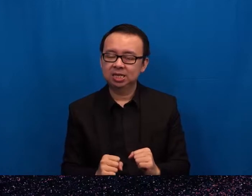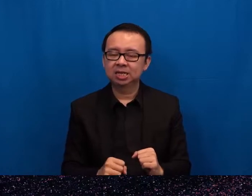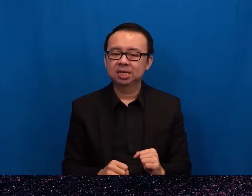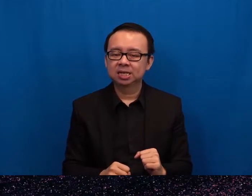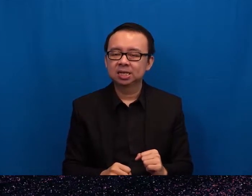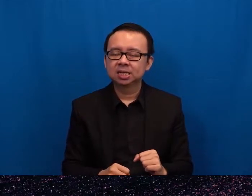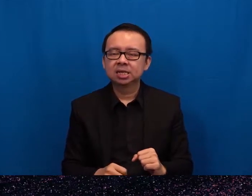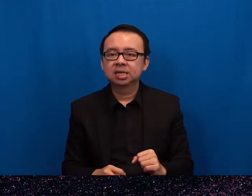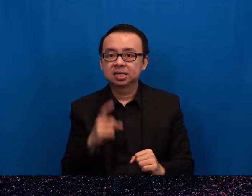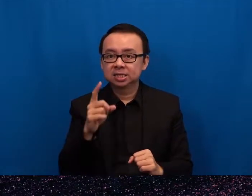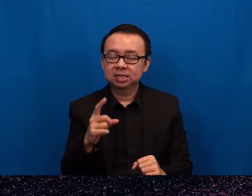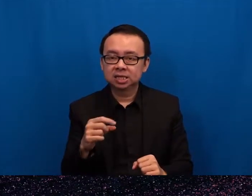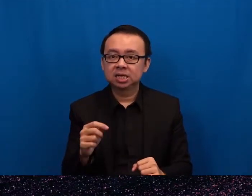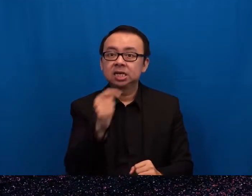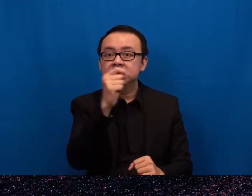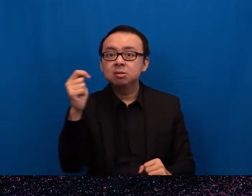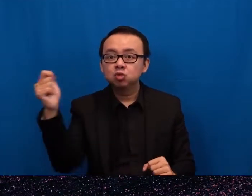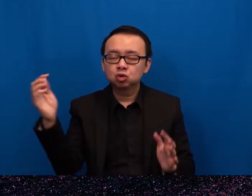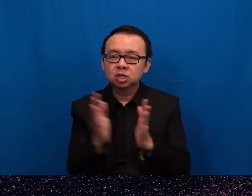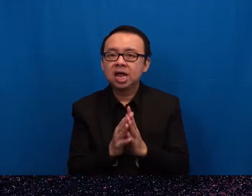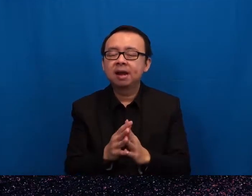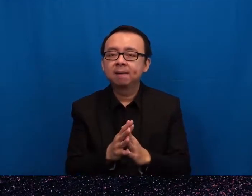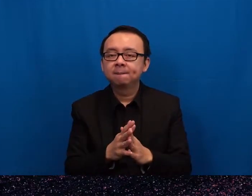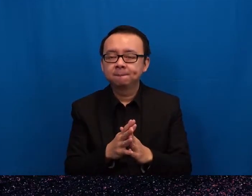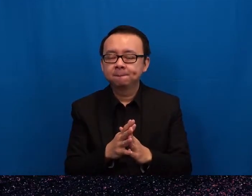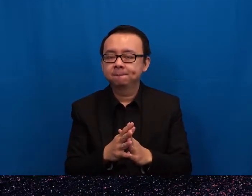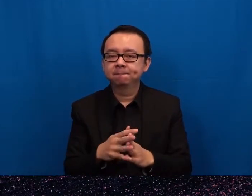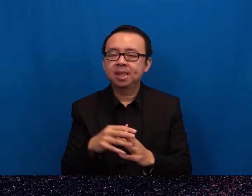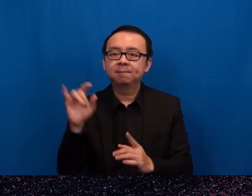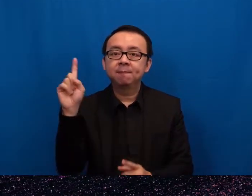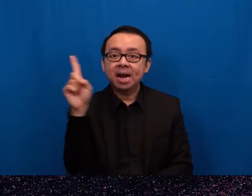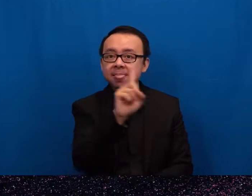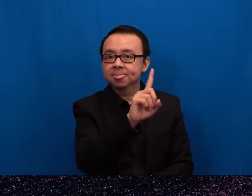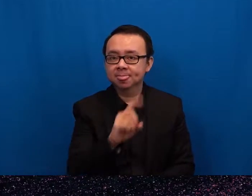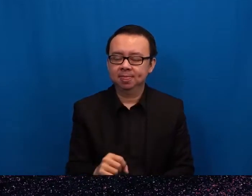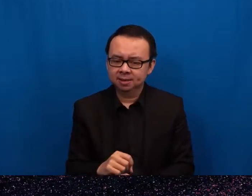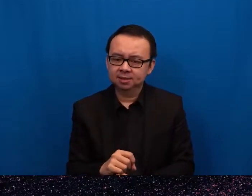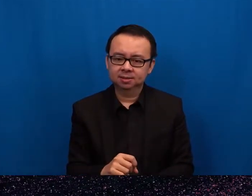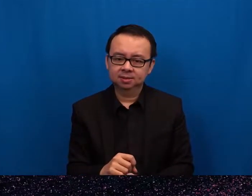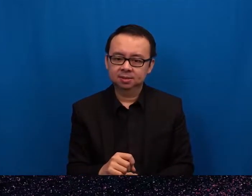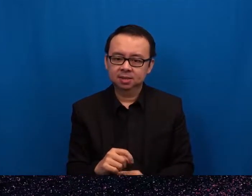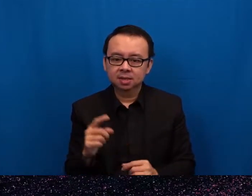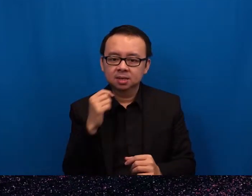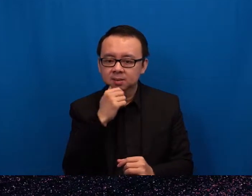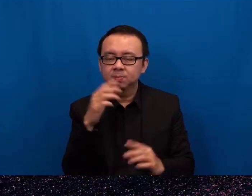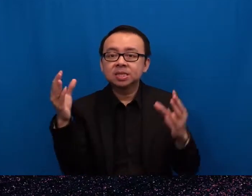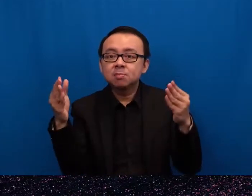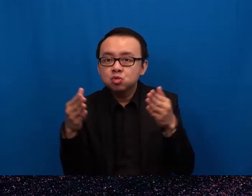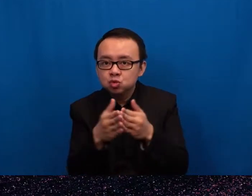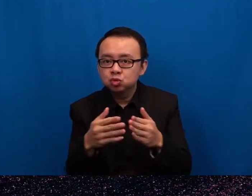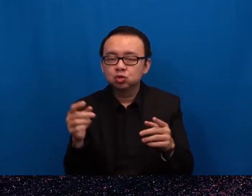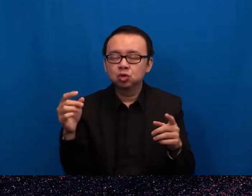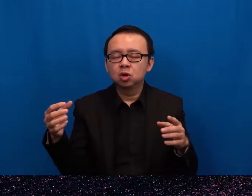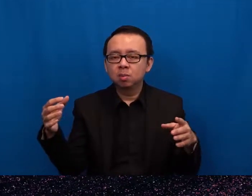Timur dan Barat ketemu. Seolah-olah, ya Turki sih tetap ada. Tapi seolah-olah secara profetik bicara tentang kita orang-orang